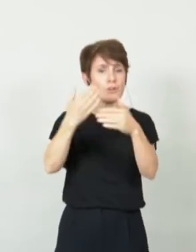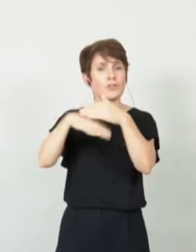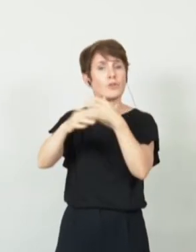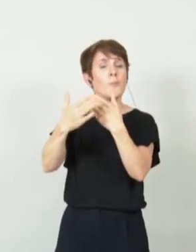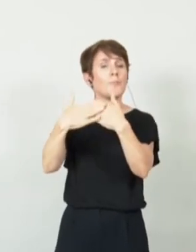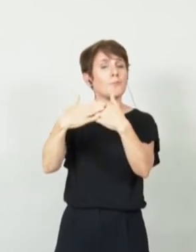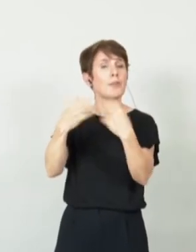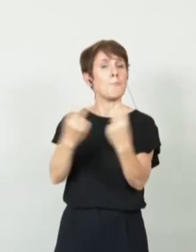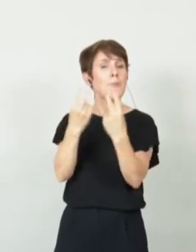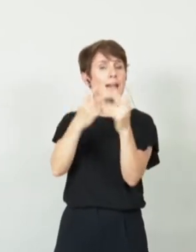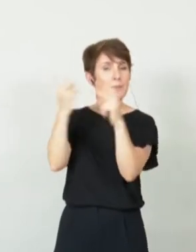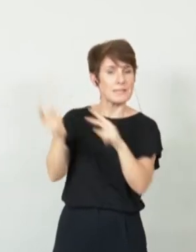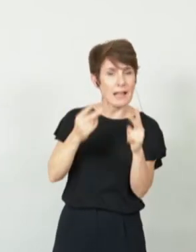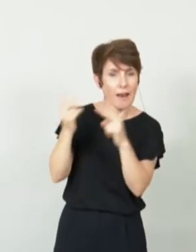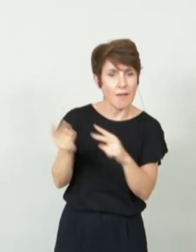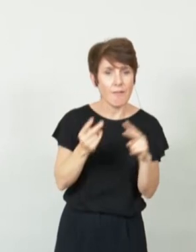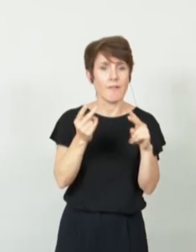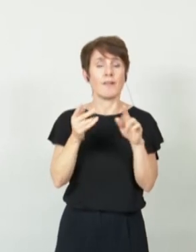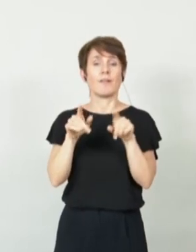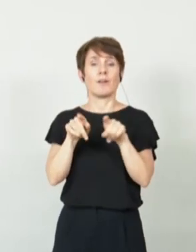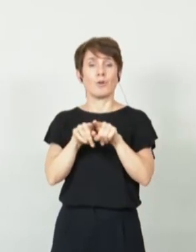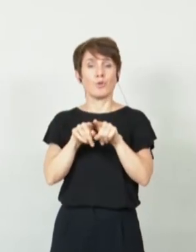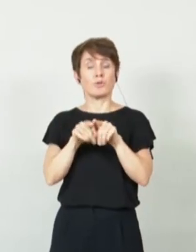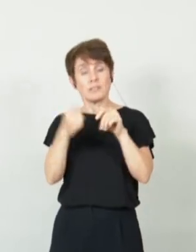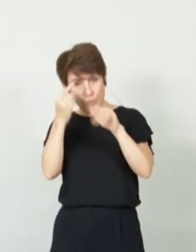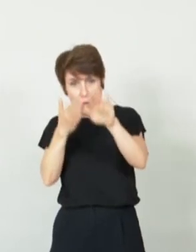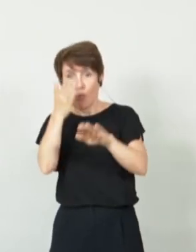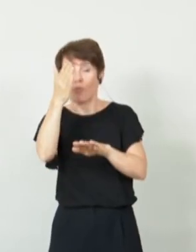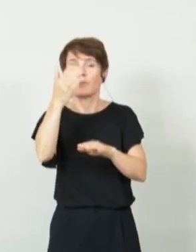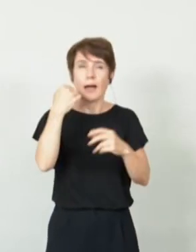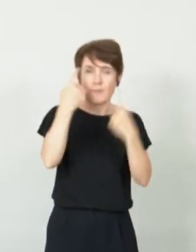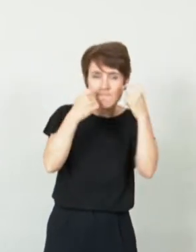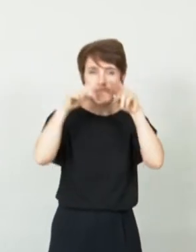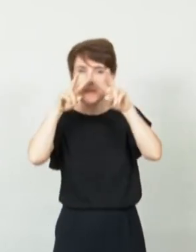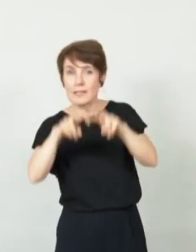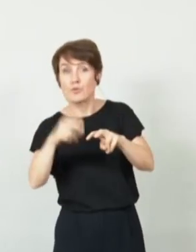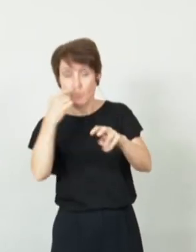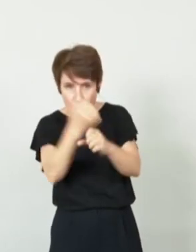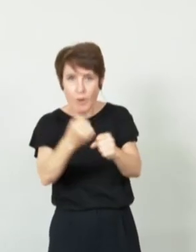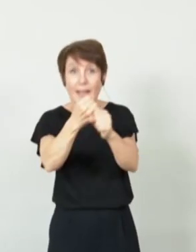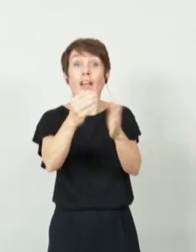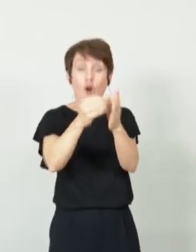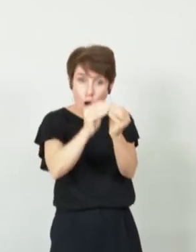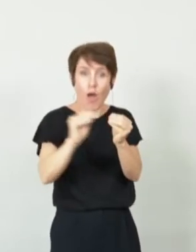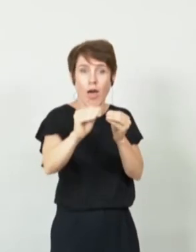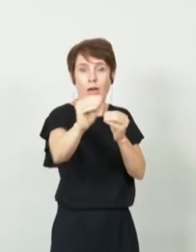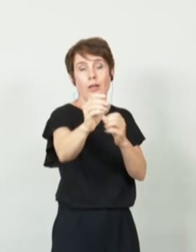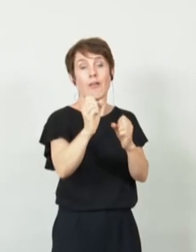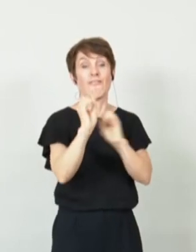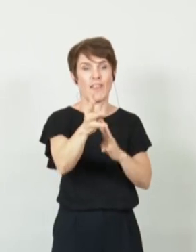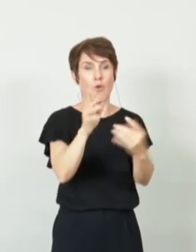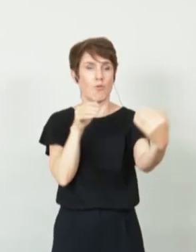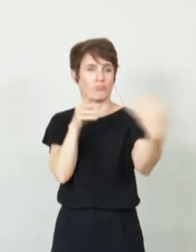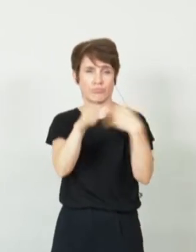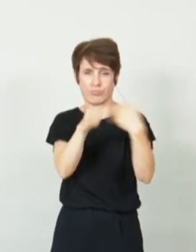pour les années qui viennent en matière de chronovelo sur ce mandat enfin je parlerai des